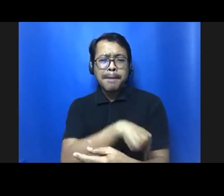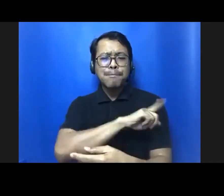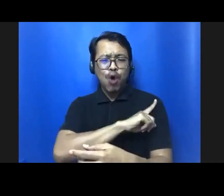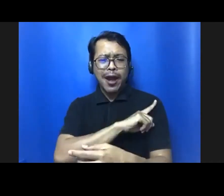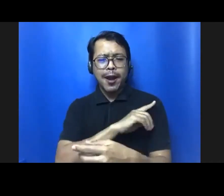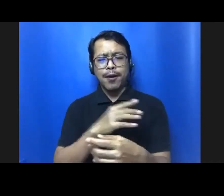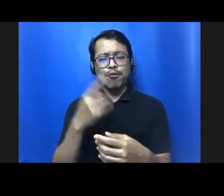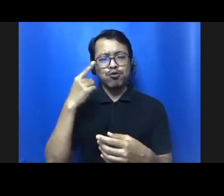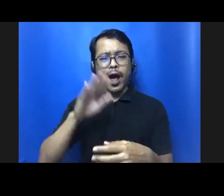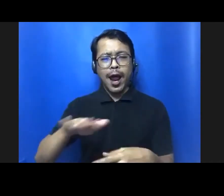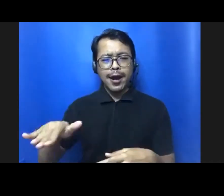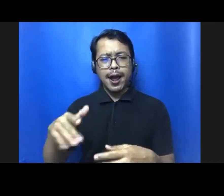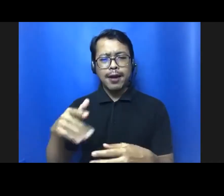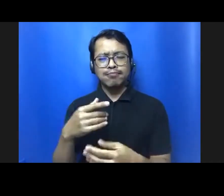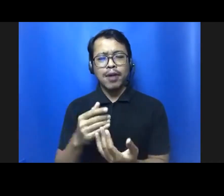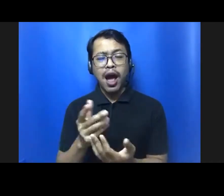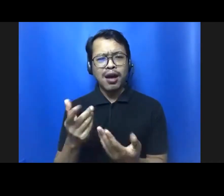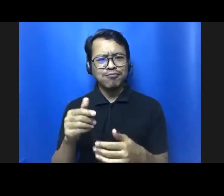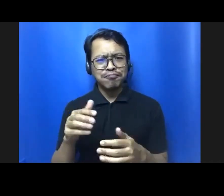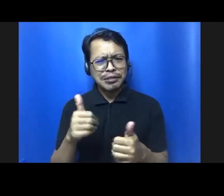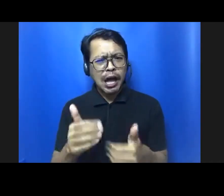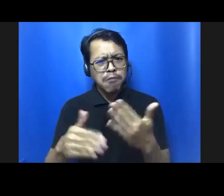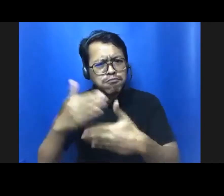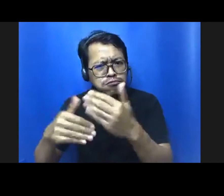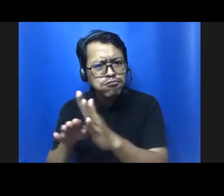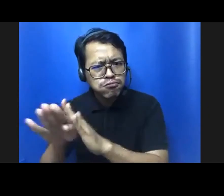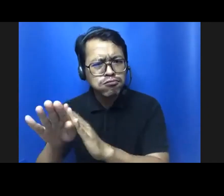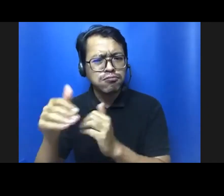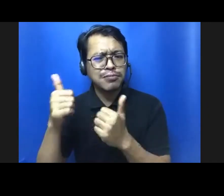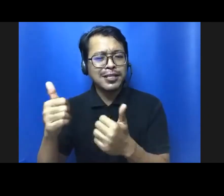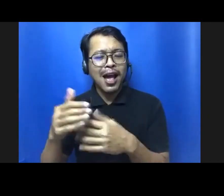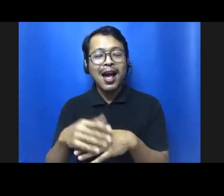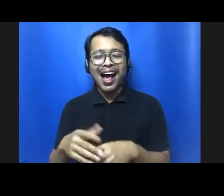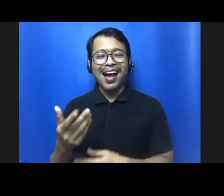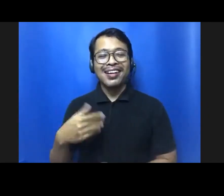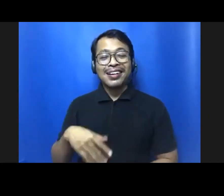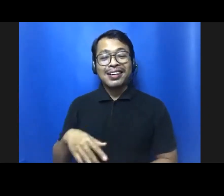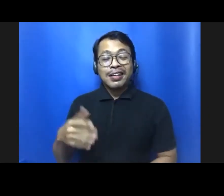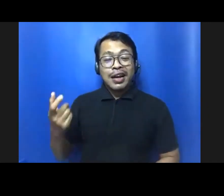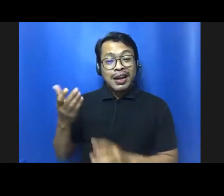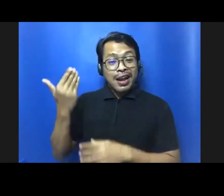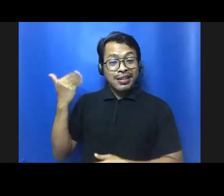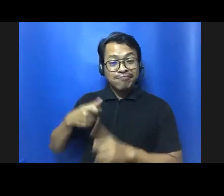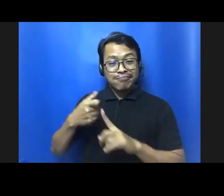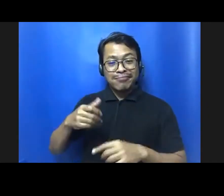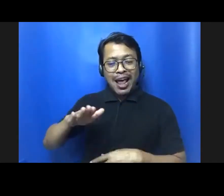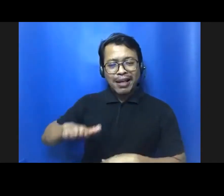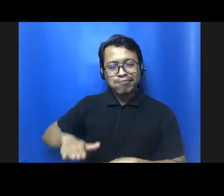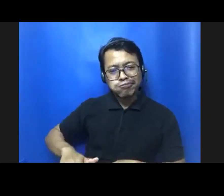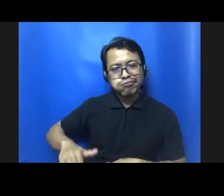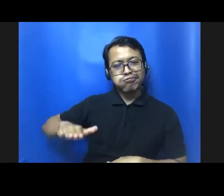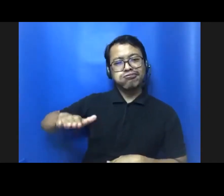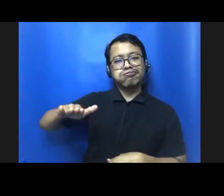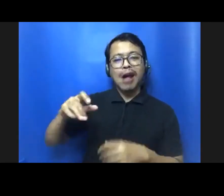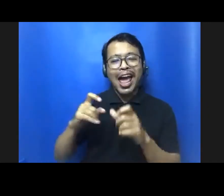terintegrasi. Anak-anak di asesmen kemampuannya sejak SD ya, sejak masuk kelas awal,